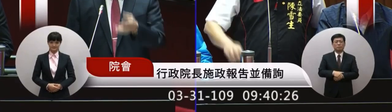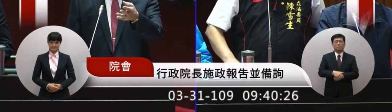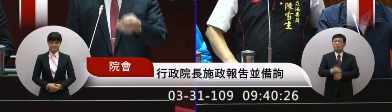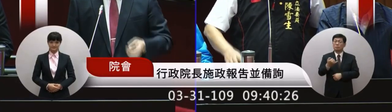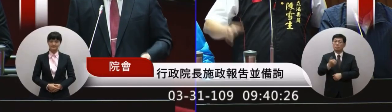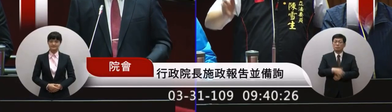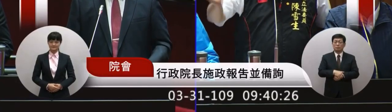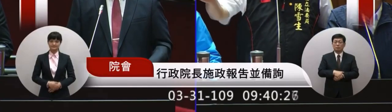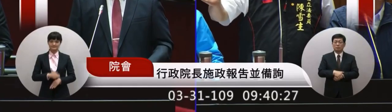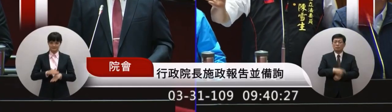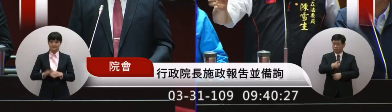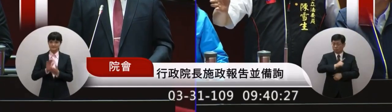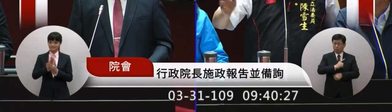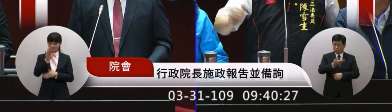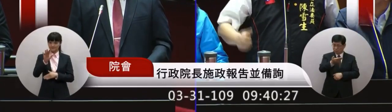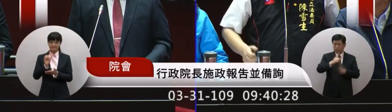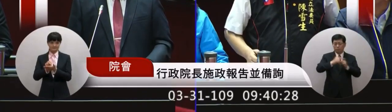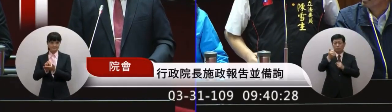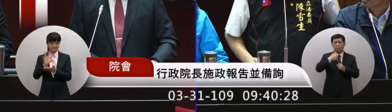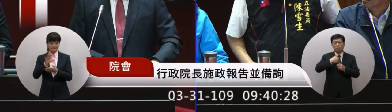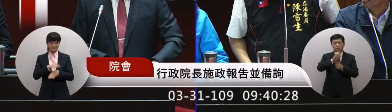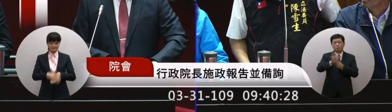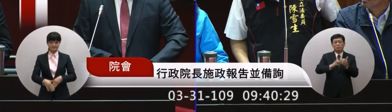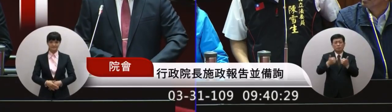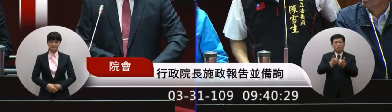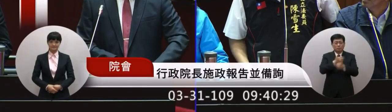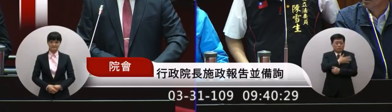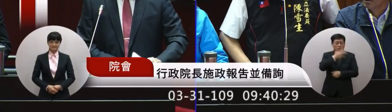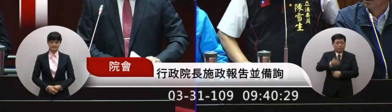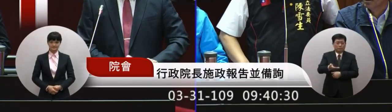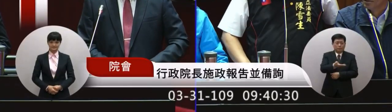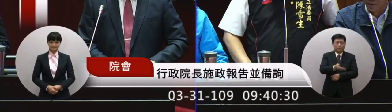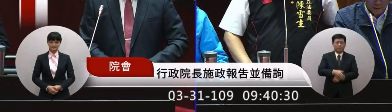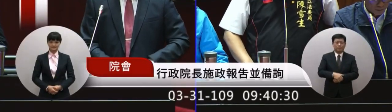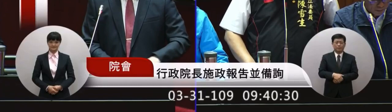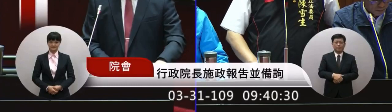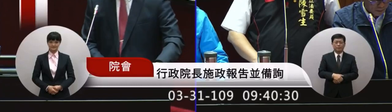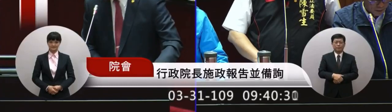好不好？那个你请那个农委会主委备询主席。